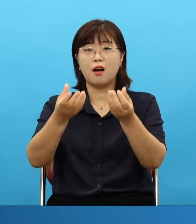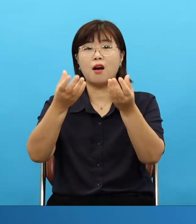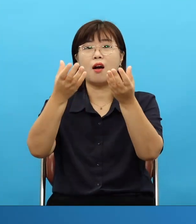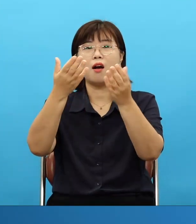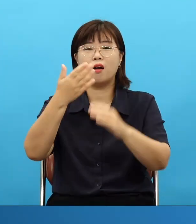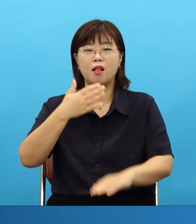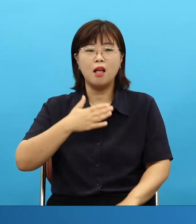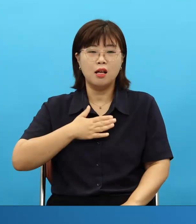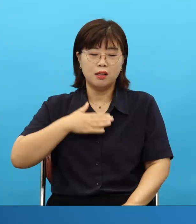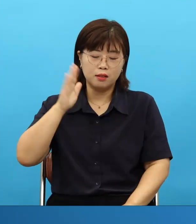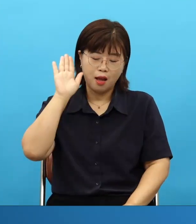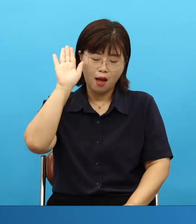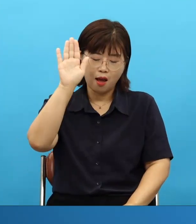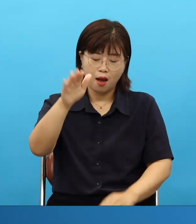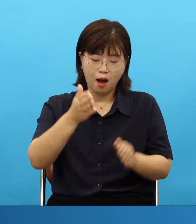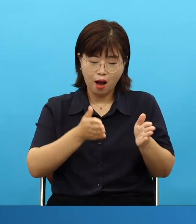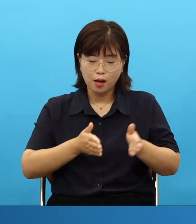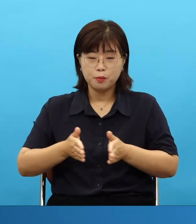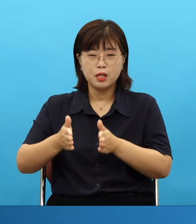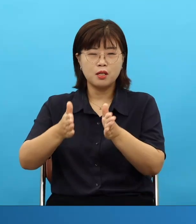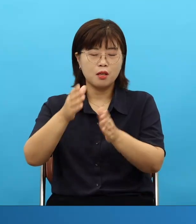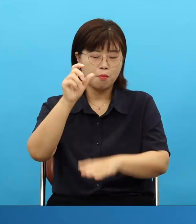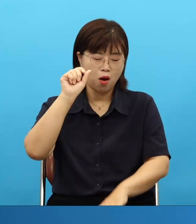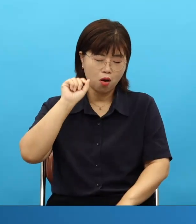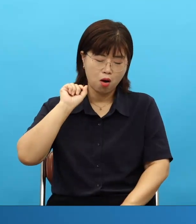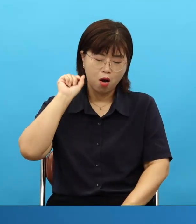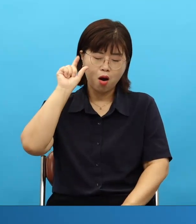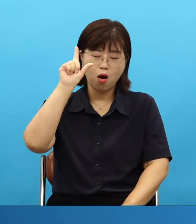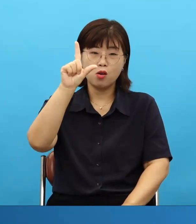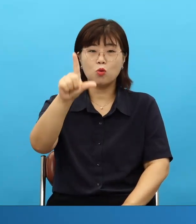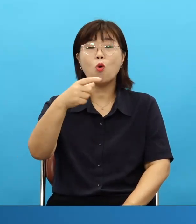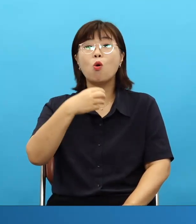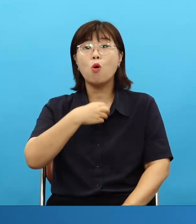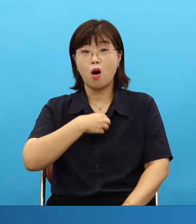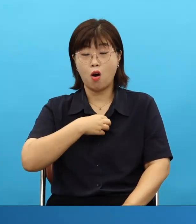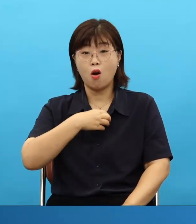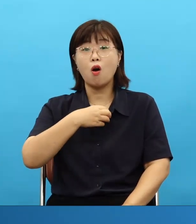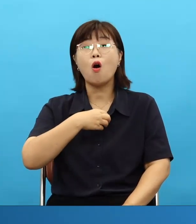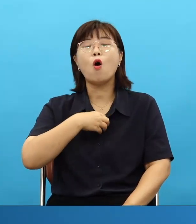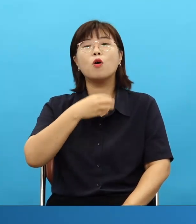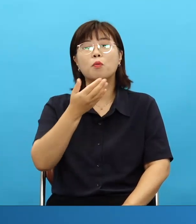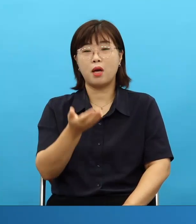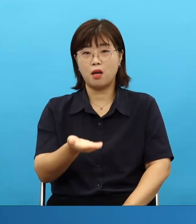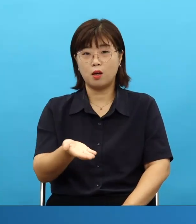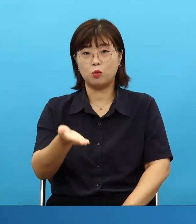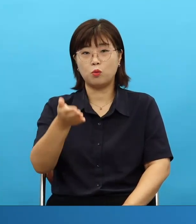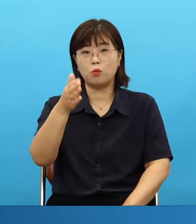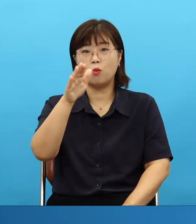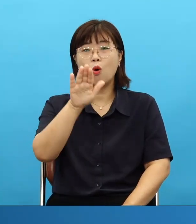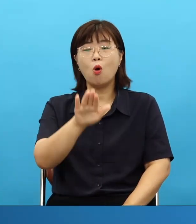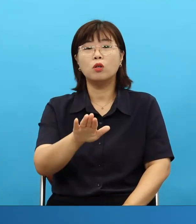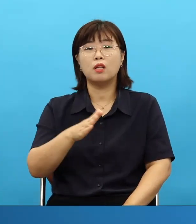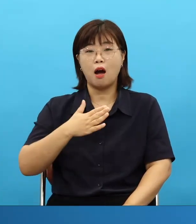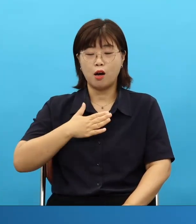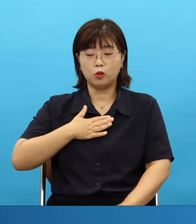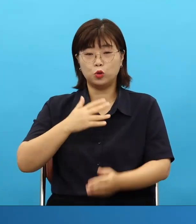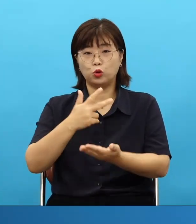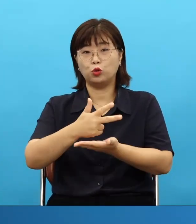할렐루야. 내 앞길 멀고 험해도